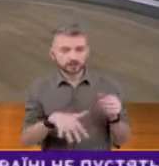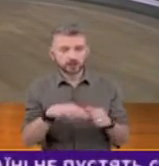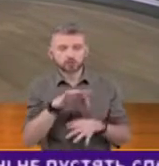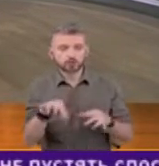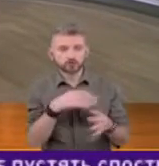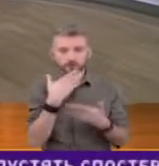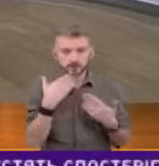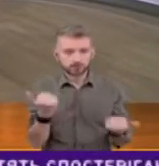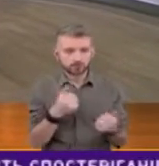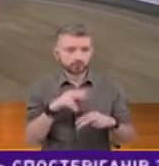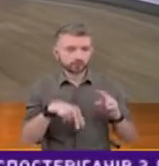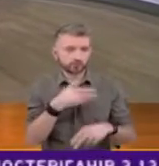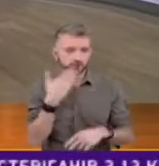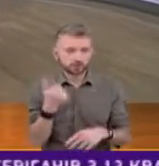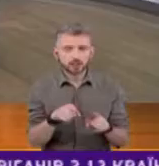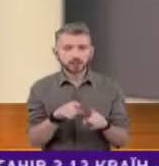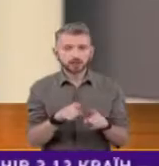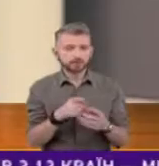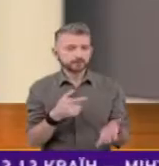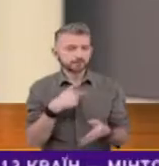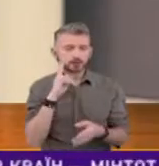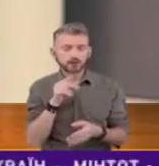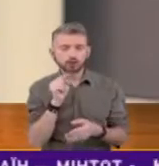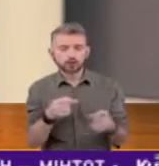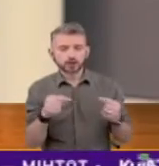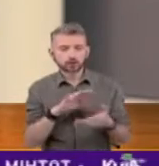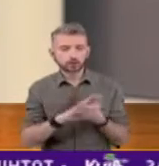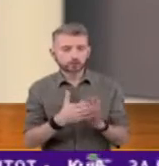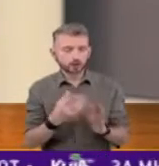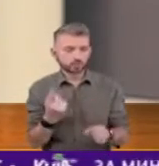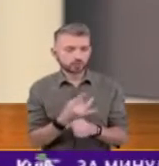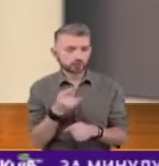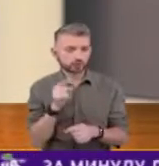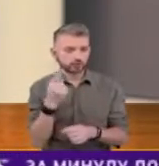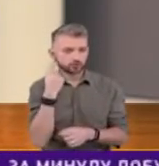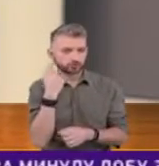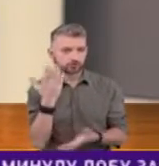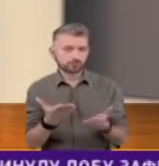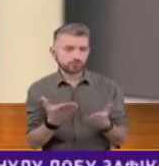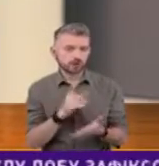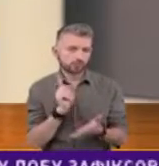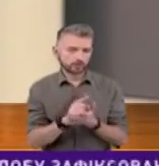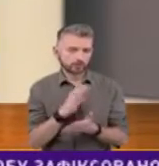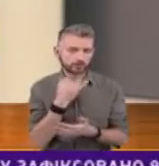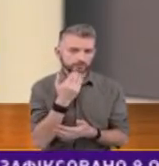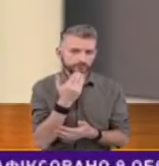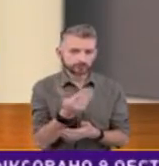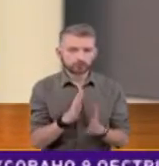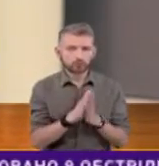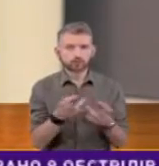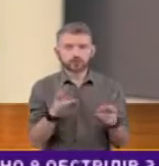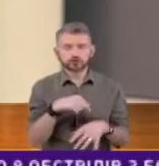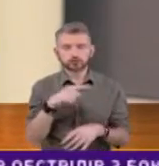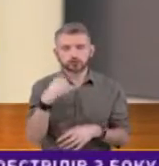проєктування. І те саме стосується. Я не знаю конкретну ситуацію, оскільки вперше про це чую, можу обов'язково поцікавитись. Прошу залишити